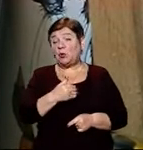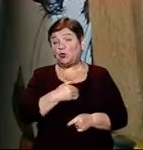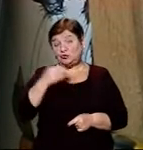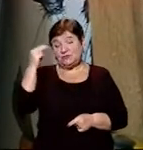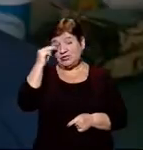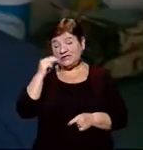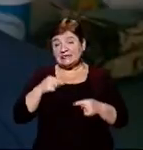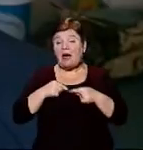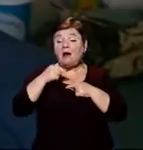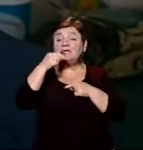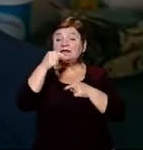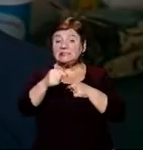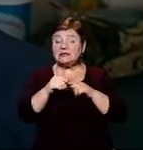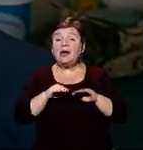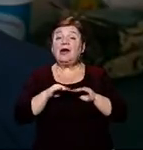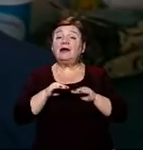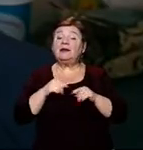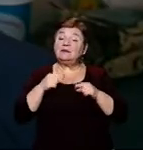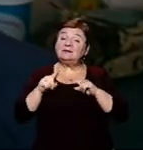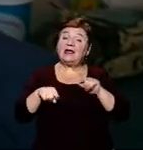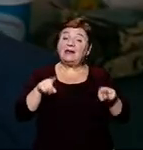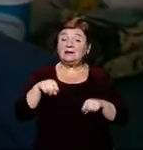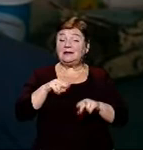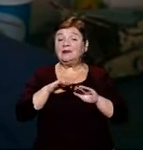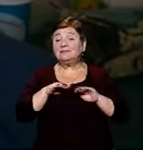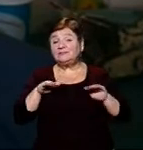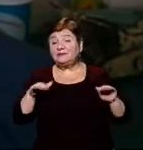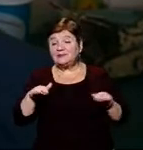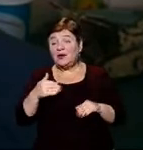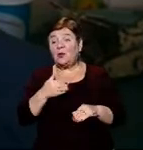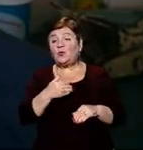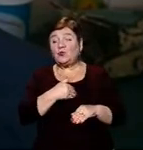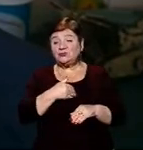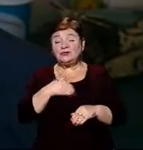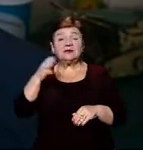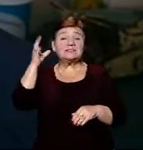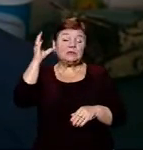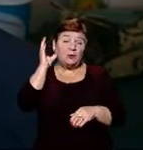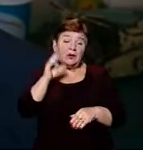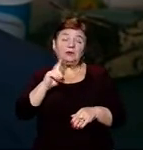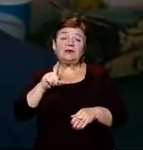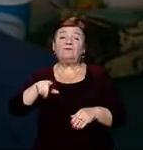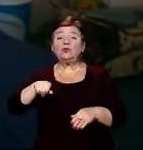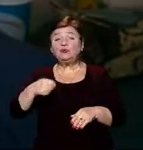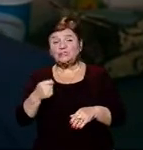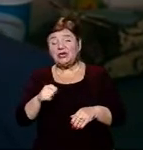навчатися дистанційно. Деякі учні можуть просто там зробити вигляд, ніби вони слухають, та відключити